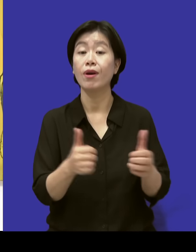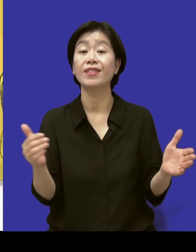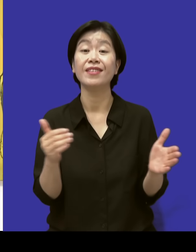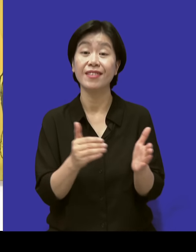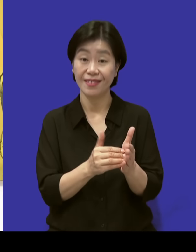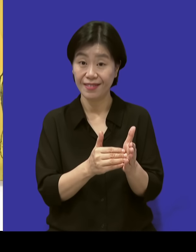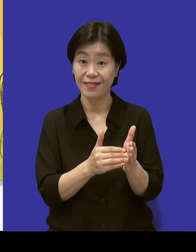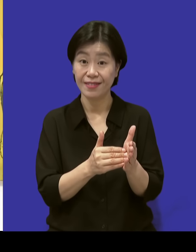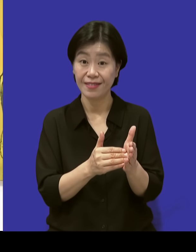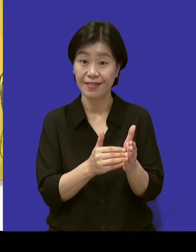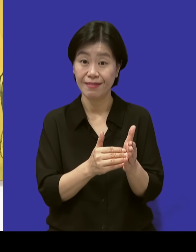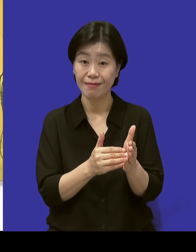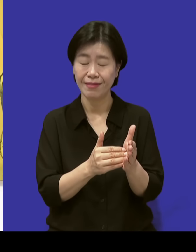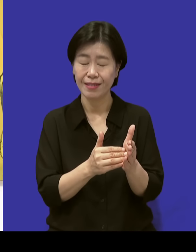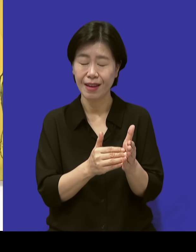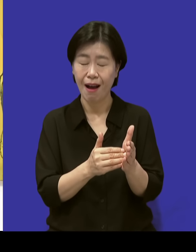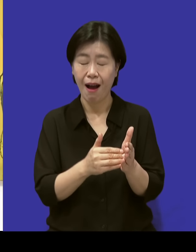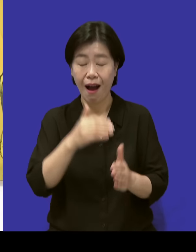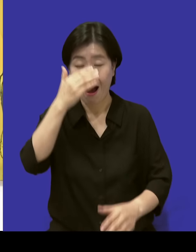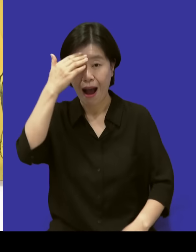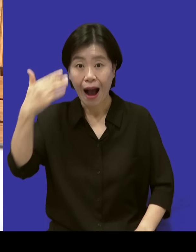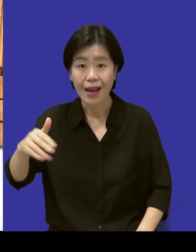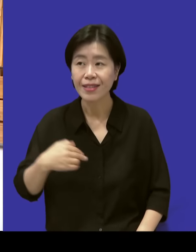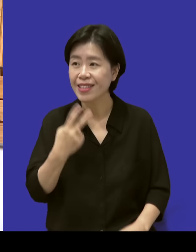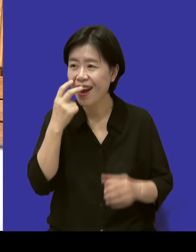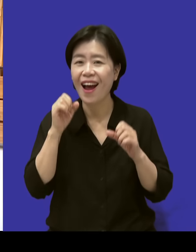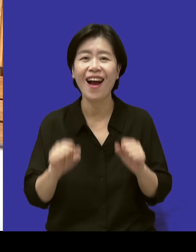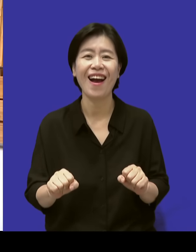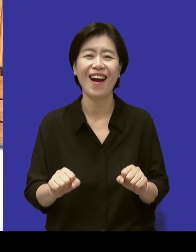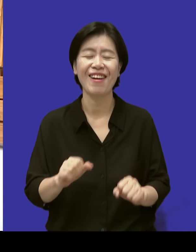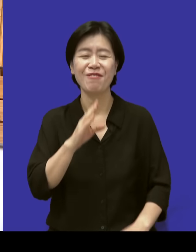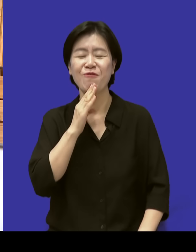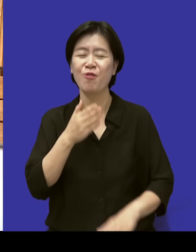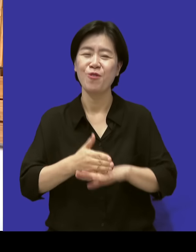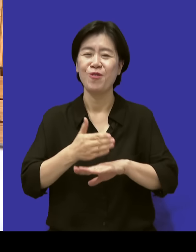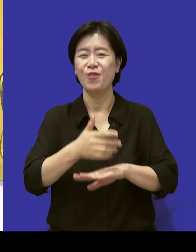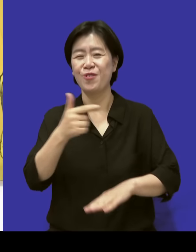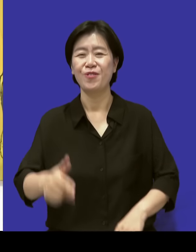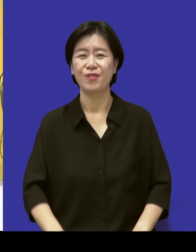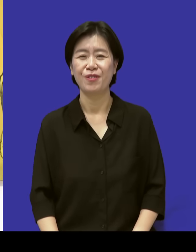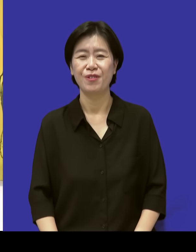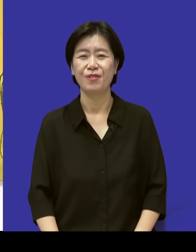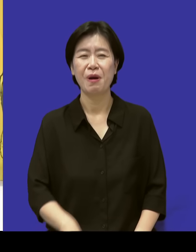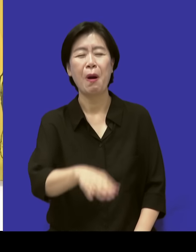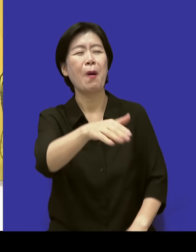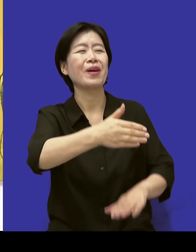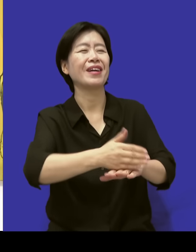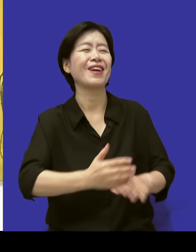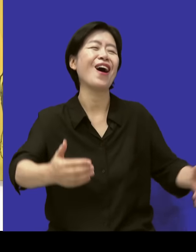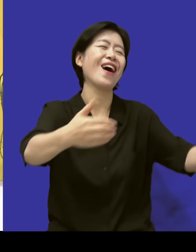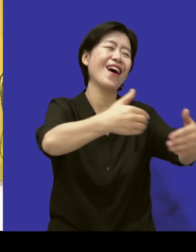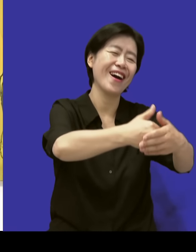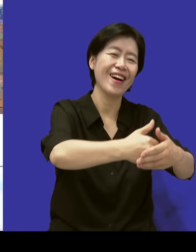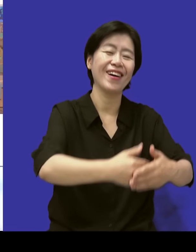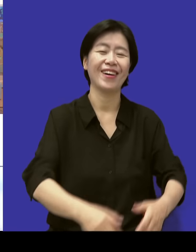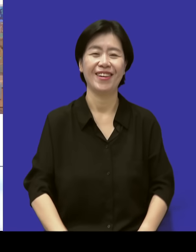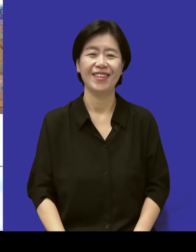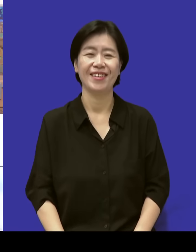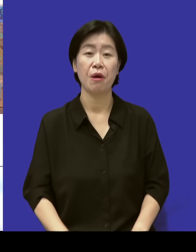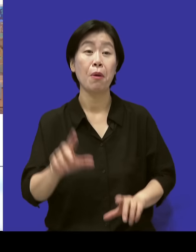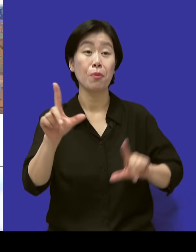예. 제가 살아있더라고요. 네, 너무 감사했어요. 남경진 선수한테 고마운 마음을 이렇게 안아줬거든요. 예. 근데